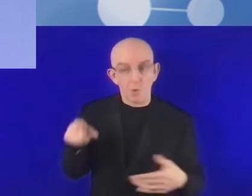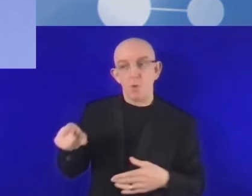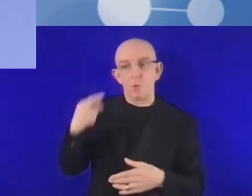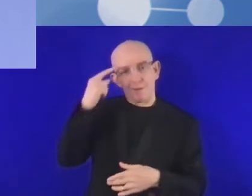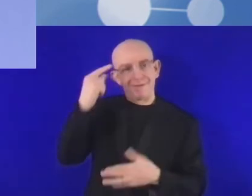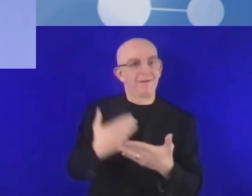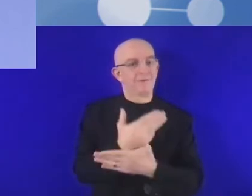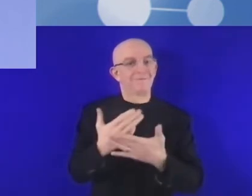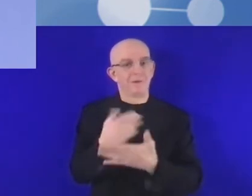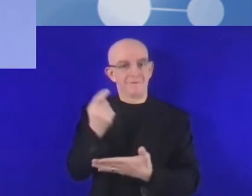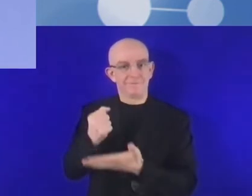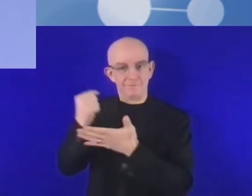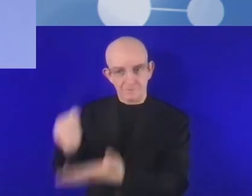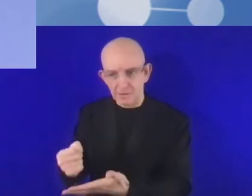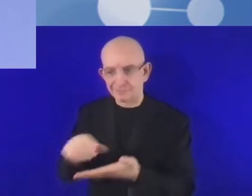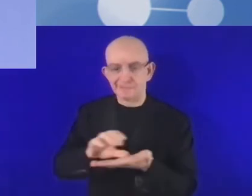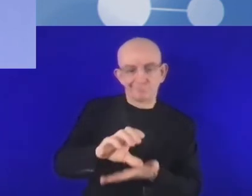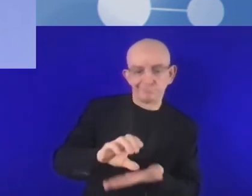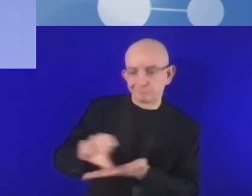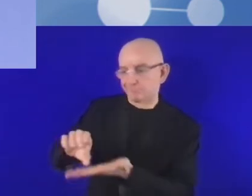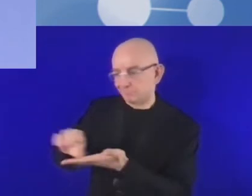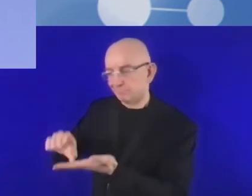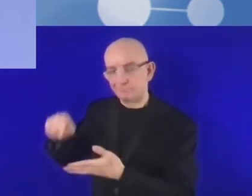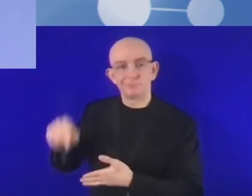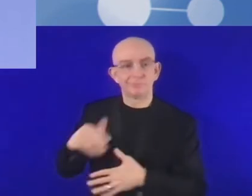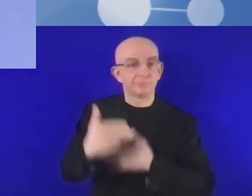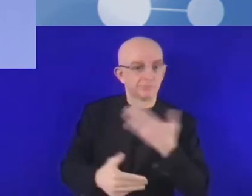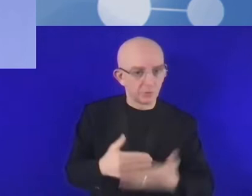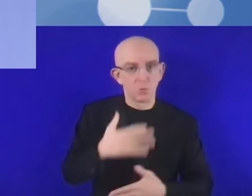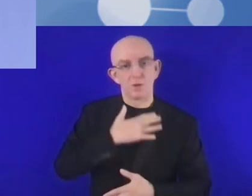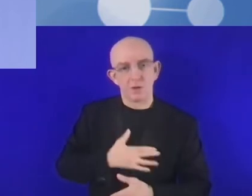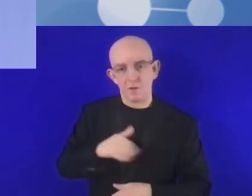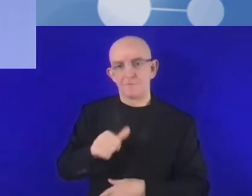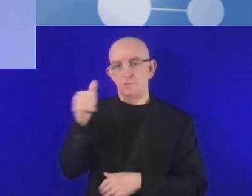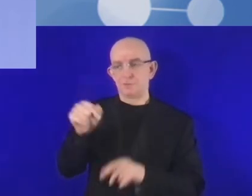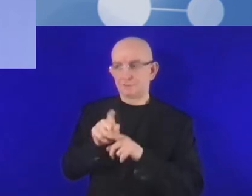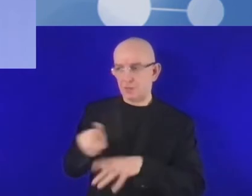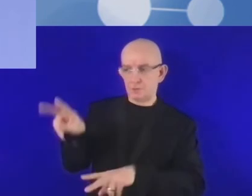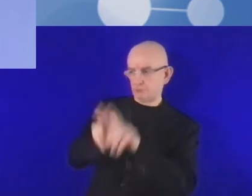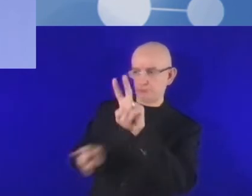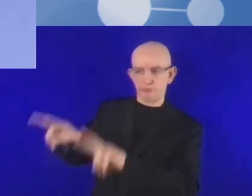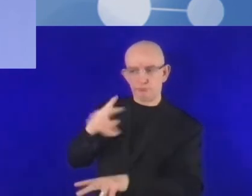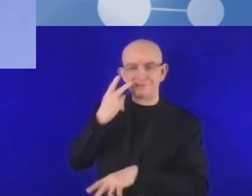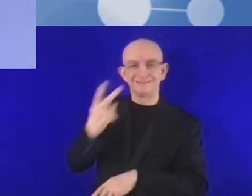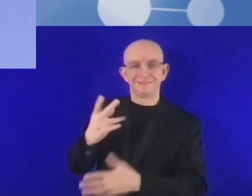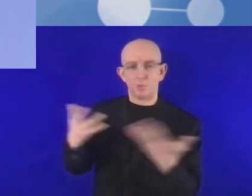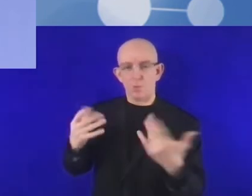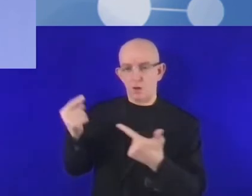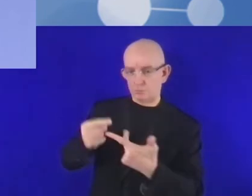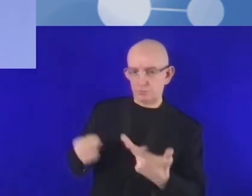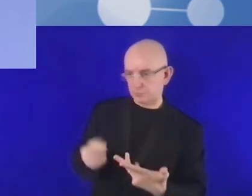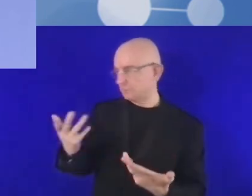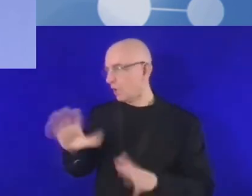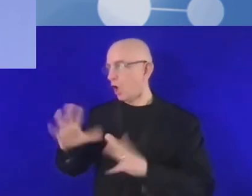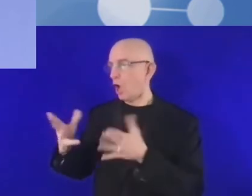的模式、新的方法，也是比方说创新基金能够给他们提